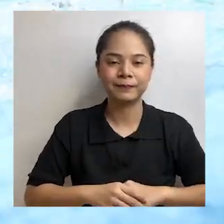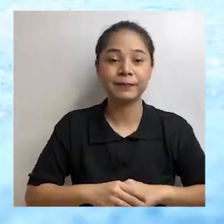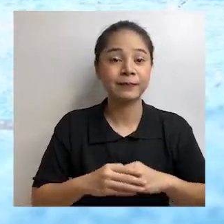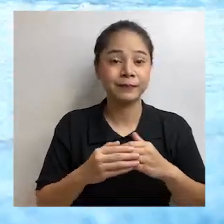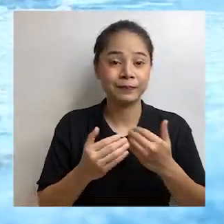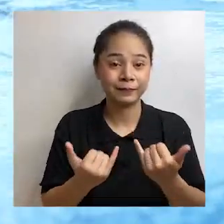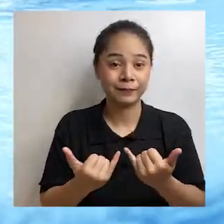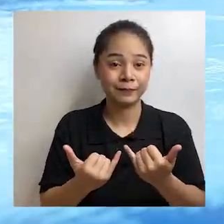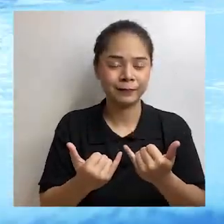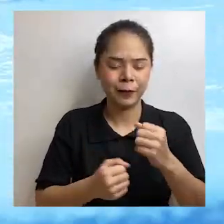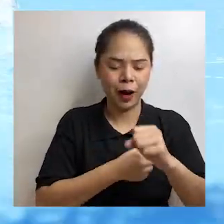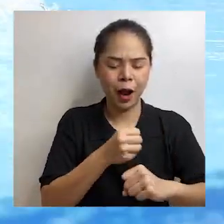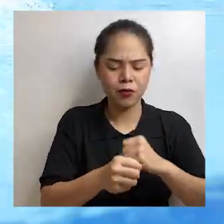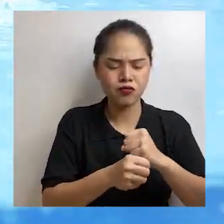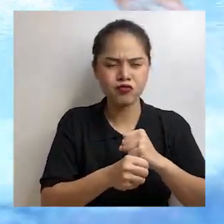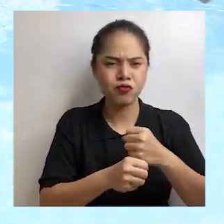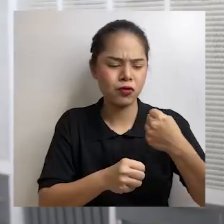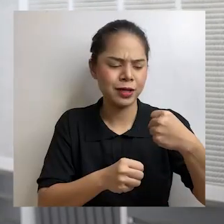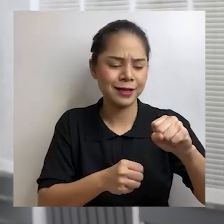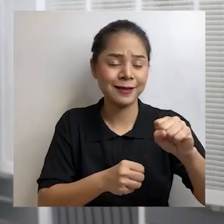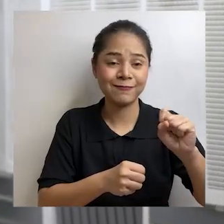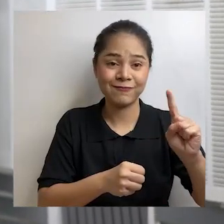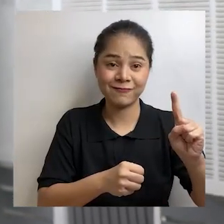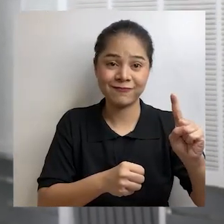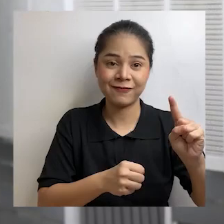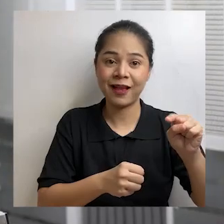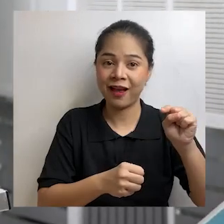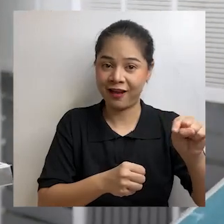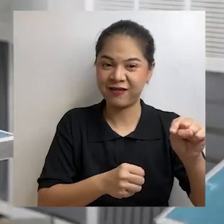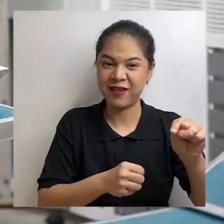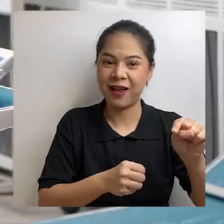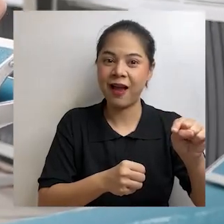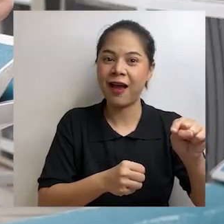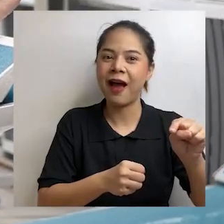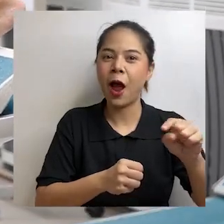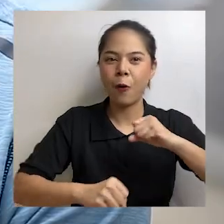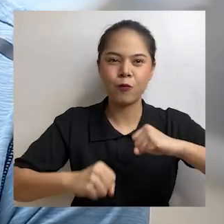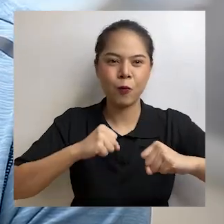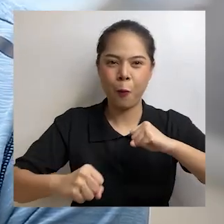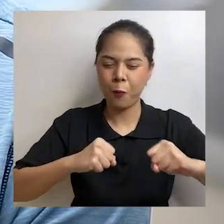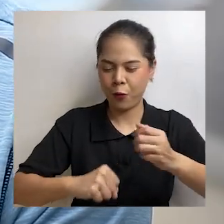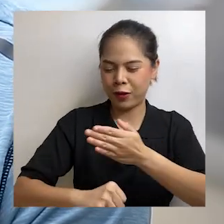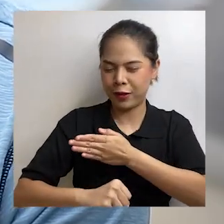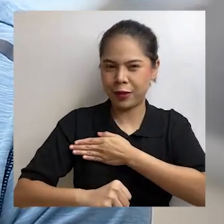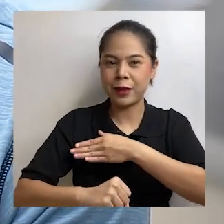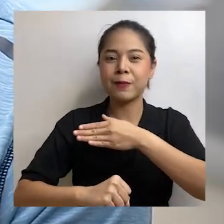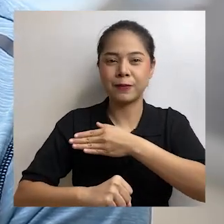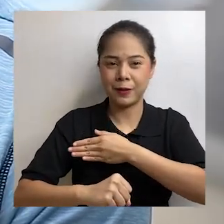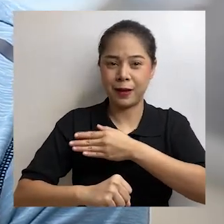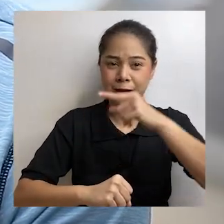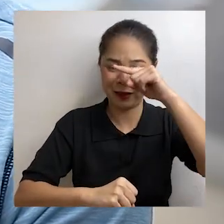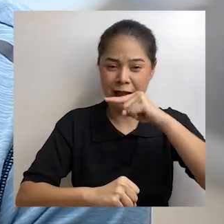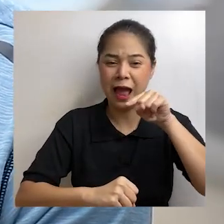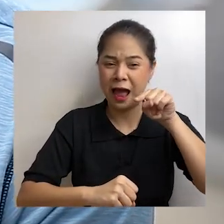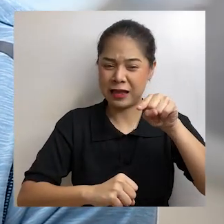การแข่งขันตอนอายุประมาณ11ปีครับว่าเป็นการแข่งขันที่ติดเยาวชนทีมชาติปีแรกก็คือการแข่งขันนอกประเ